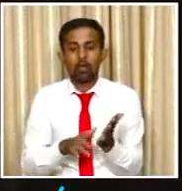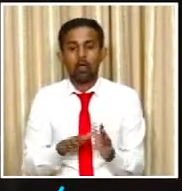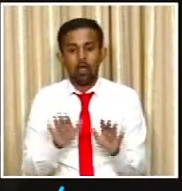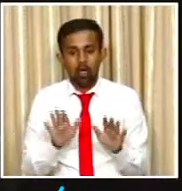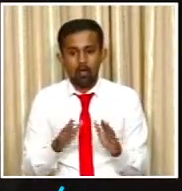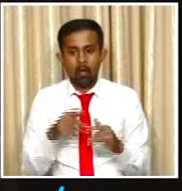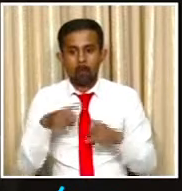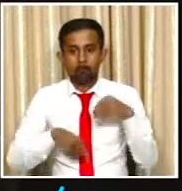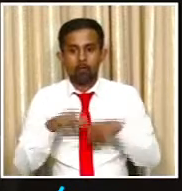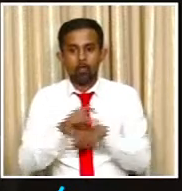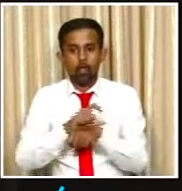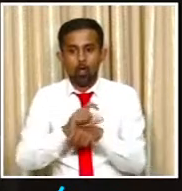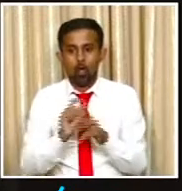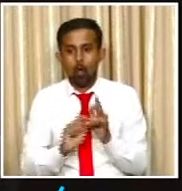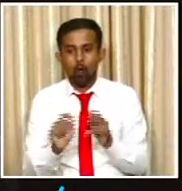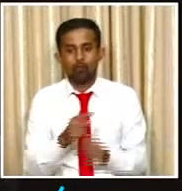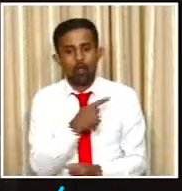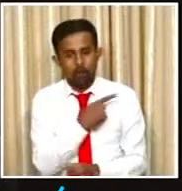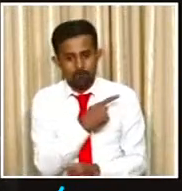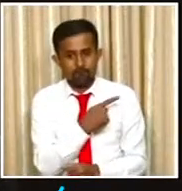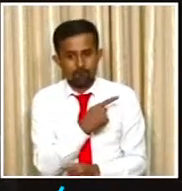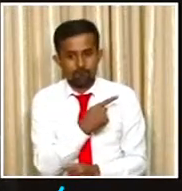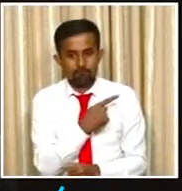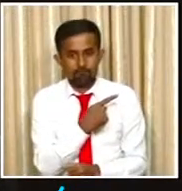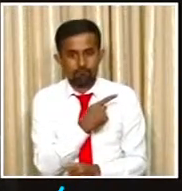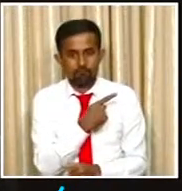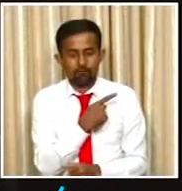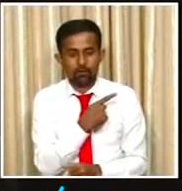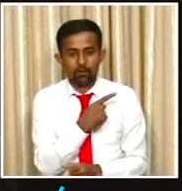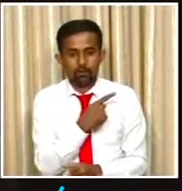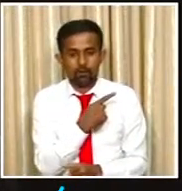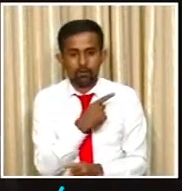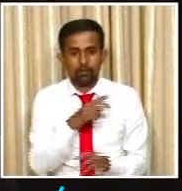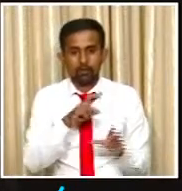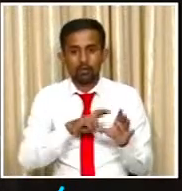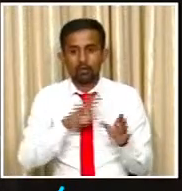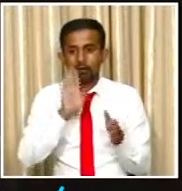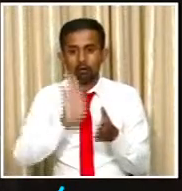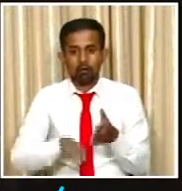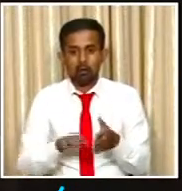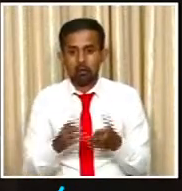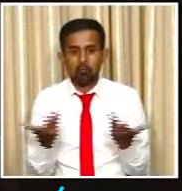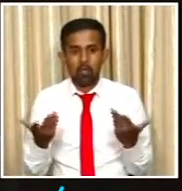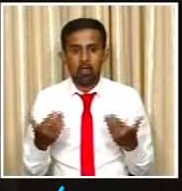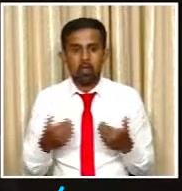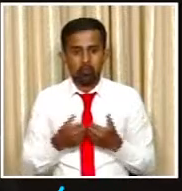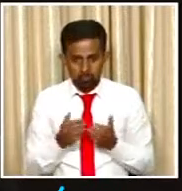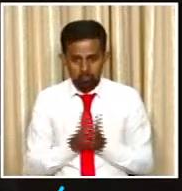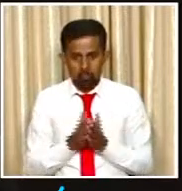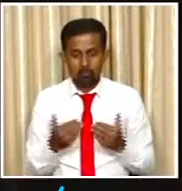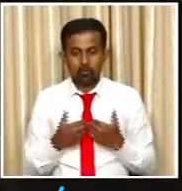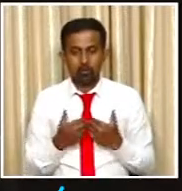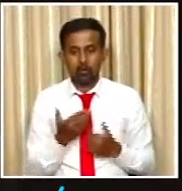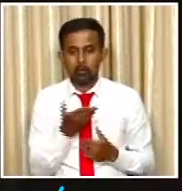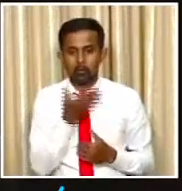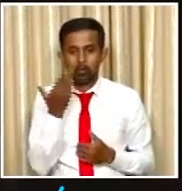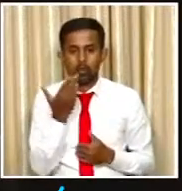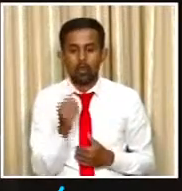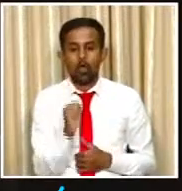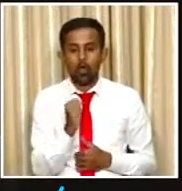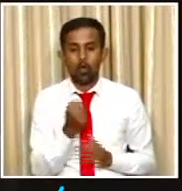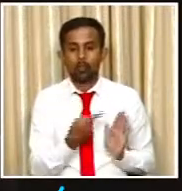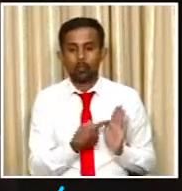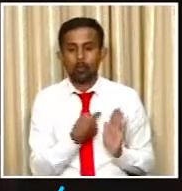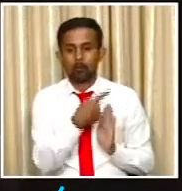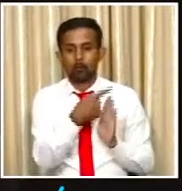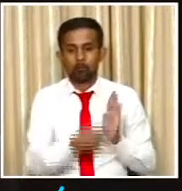අර මැතිවරණ කොමසාරිස් කාර්යාලේ කිසි කෙනෙකුට ඒක අයින් කරන්න බෑ මම මිසක් එහෙමනම් kohomada me